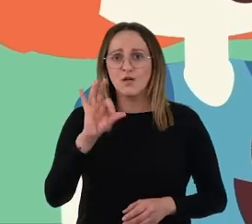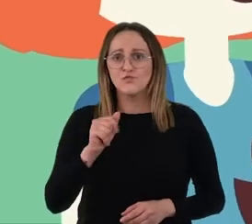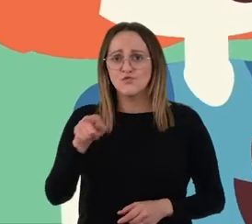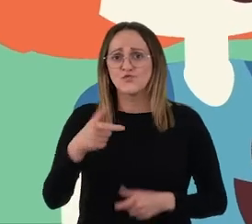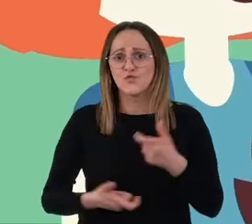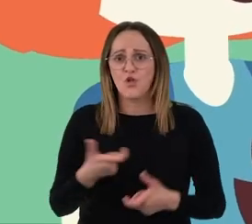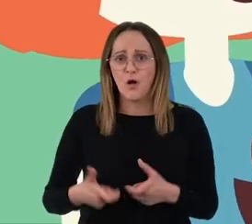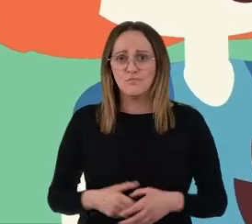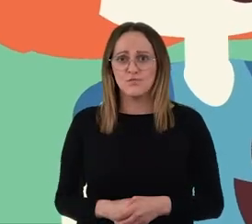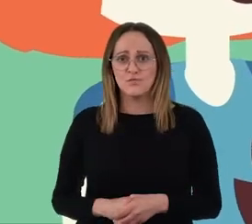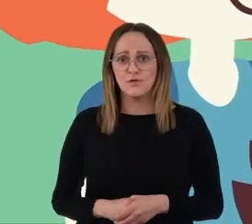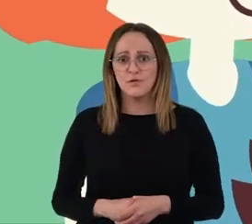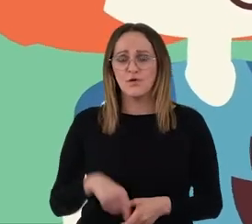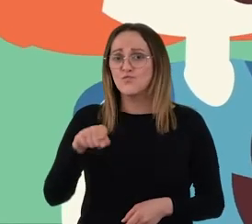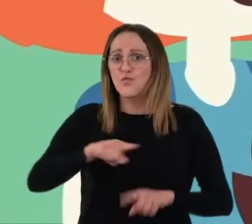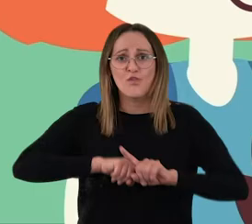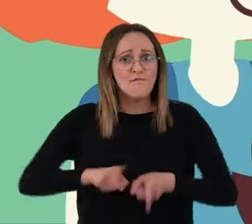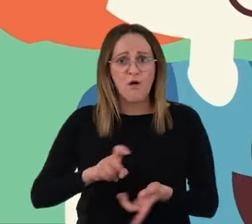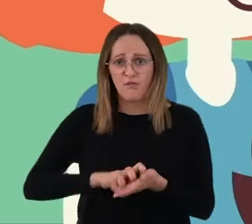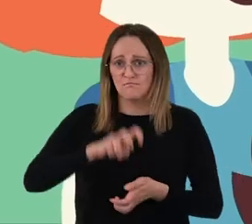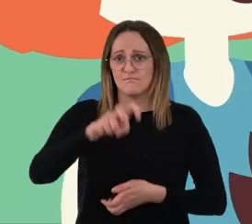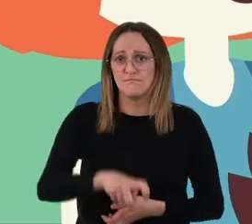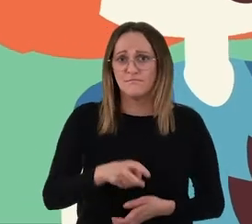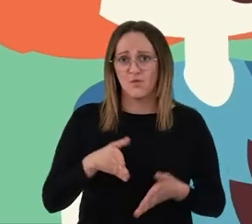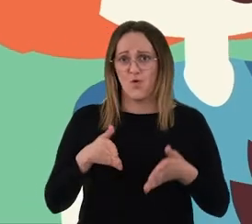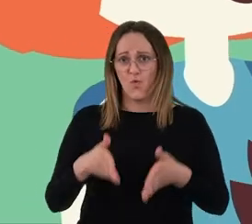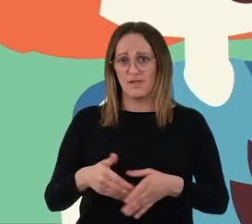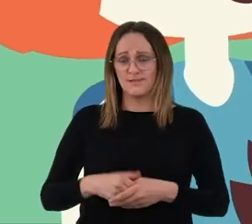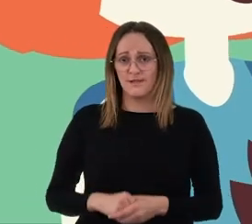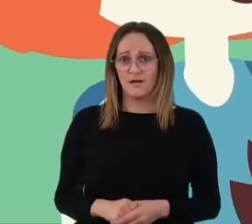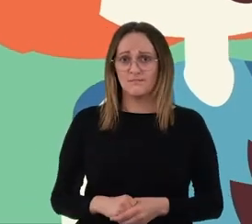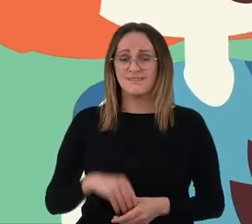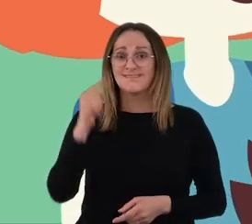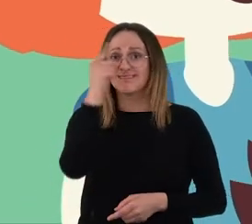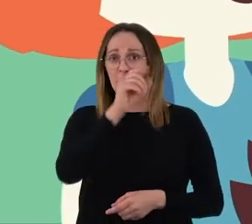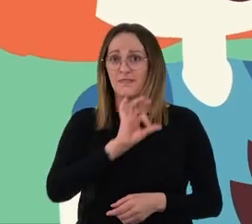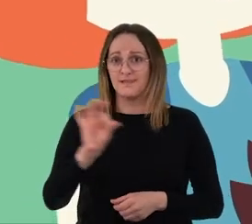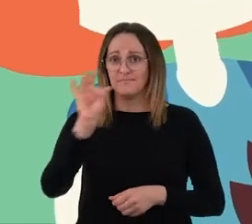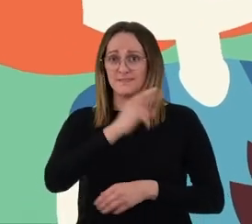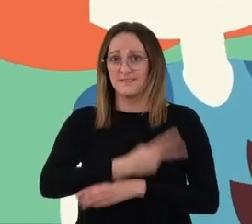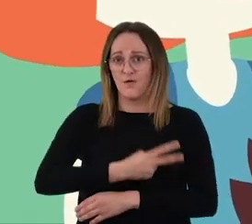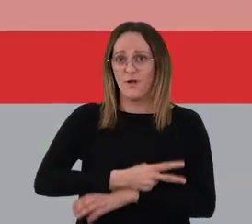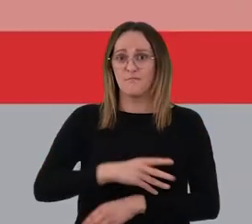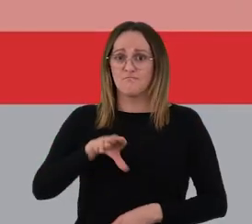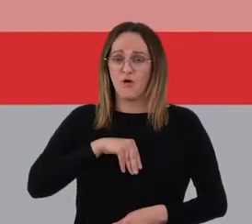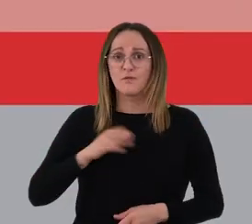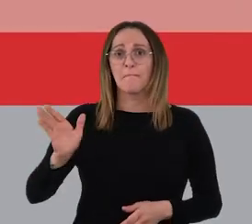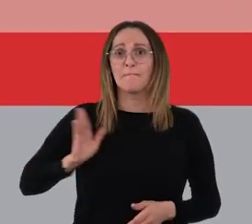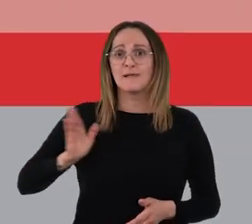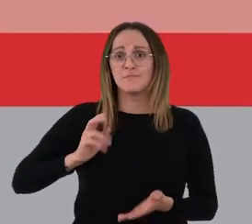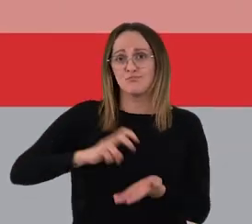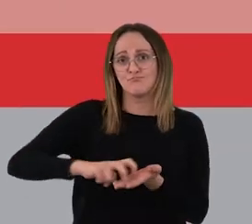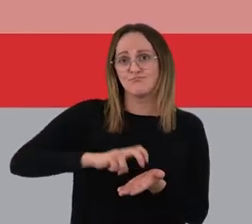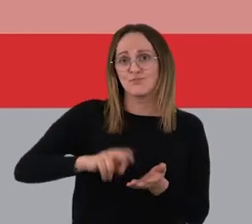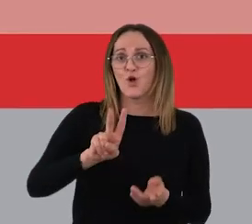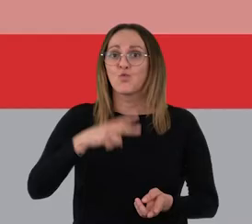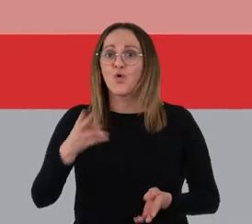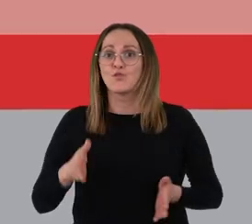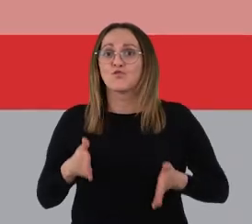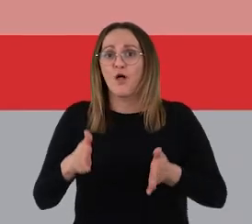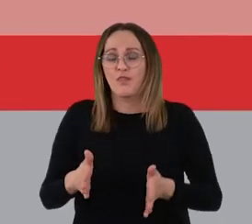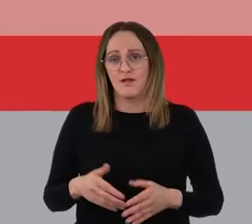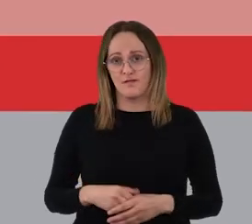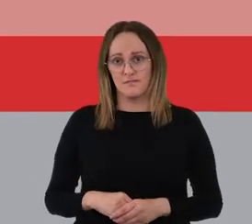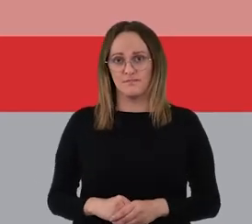Kasiu, co ty robisz? Przecież nie można przechodzić w tym miejscu. Tam jest specjalna kładka, po której możesz przejść bezpiecznie na